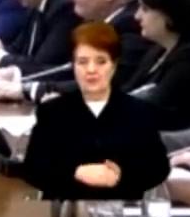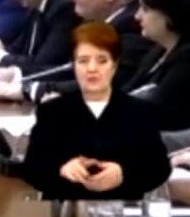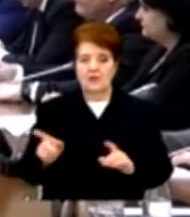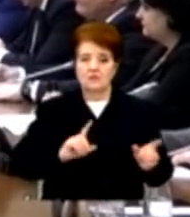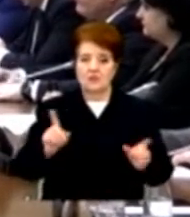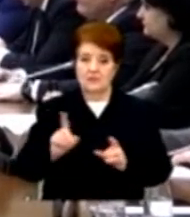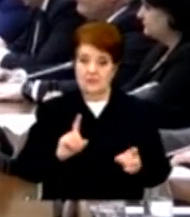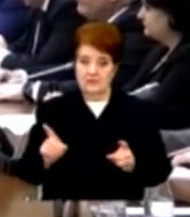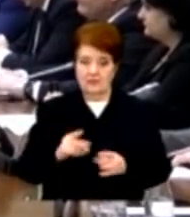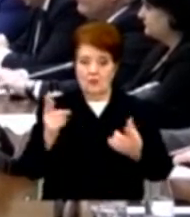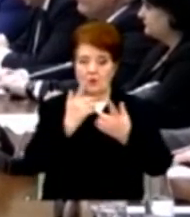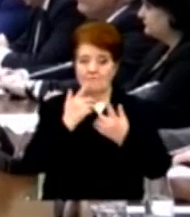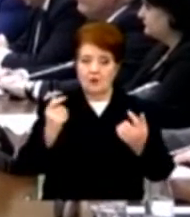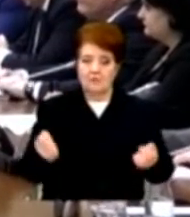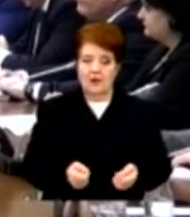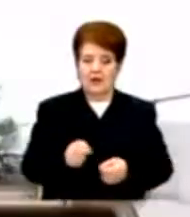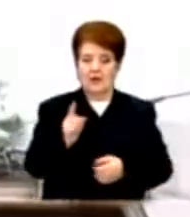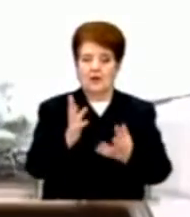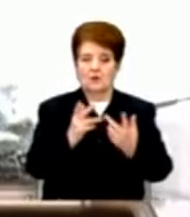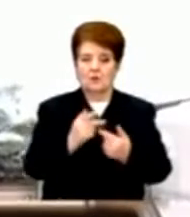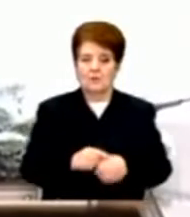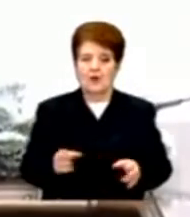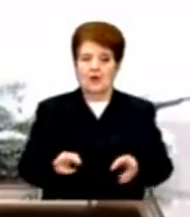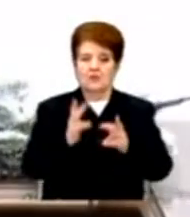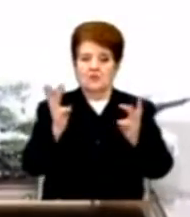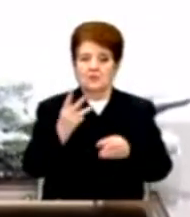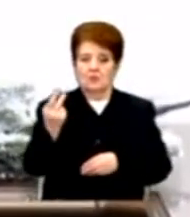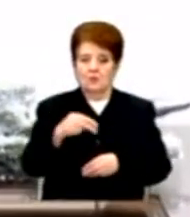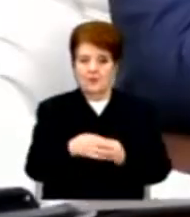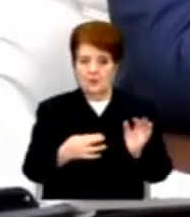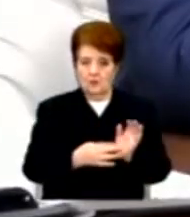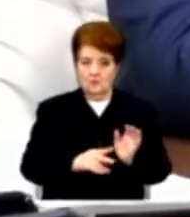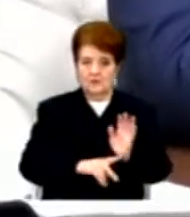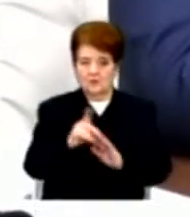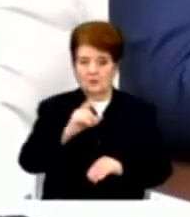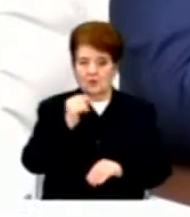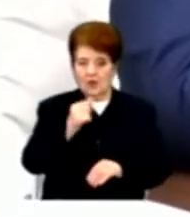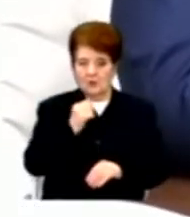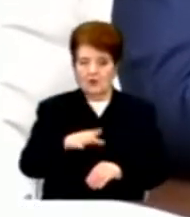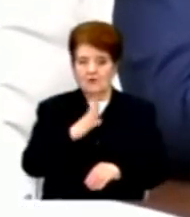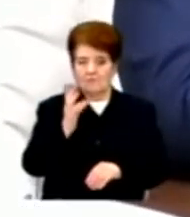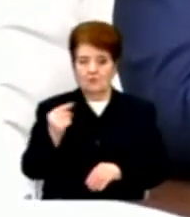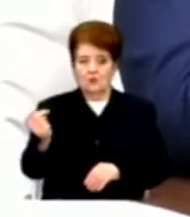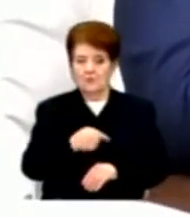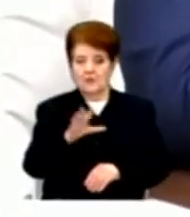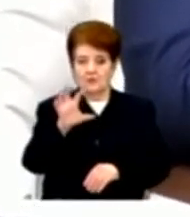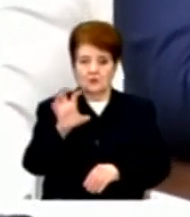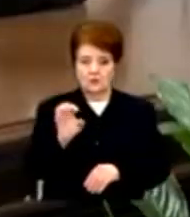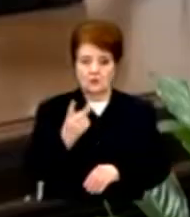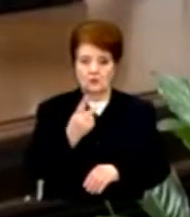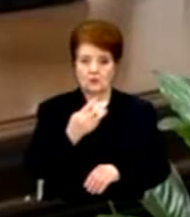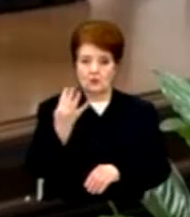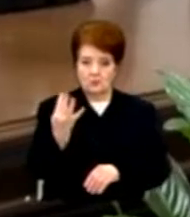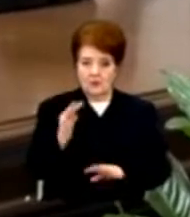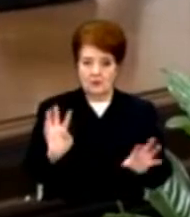Ședința a debutat cu o informare referitor la numărul de incendii produse în 2019. De la începutul anului au avut loc 1524